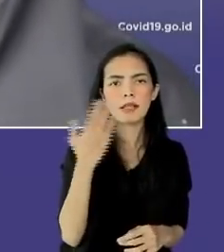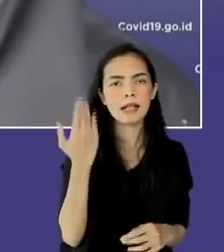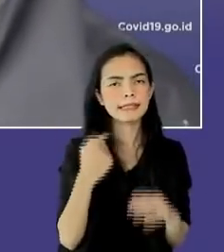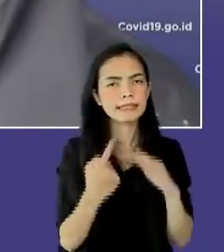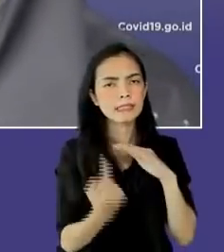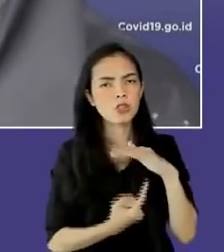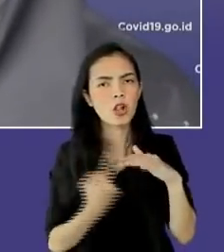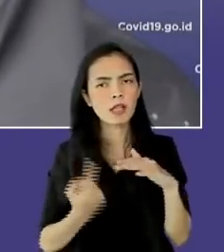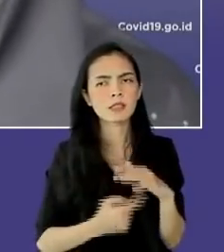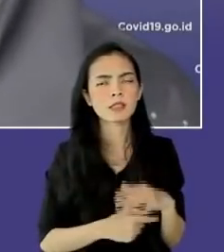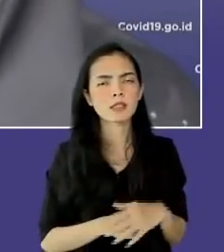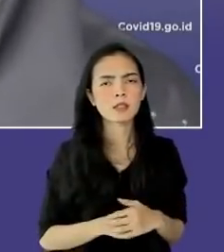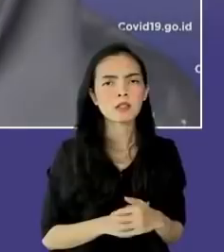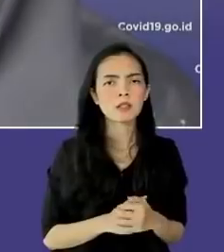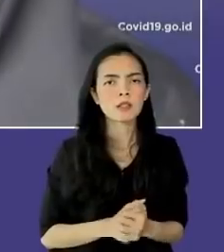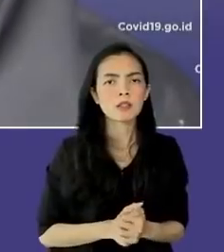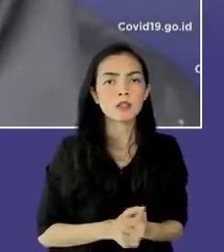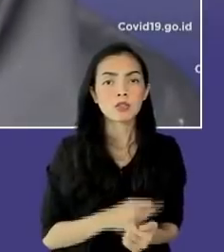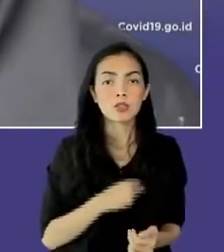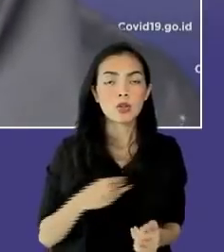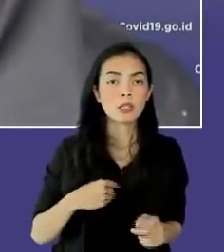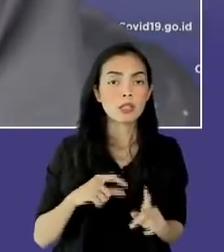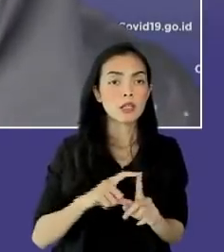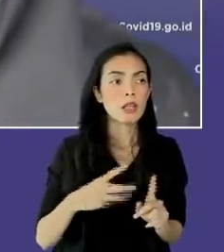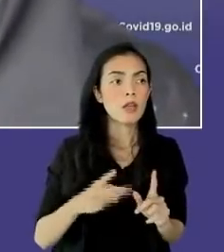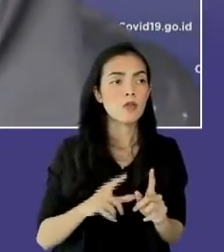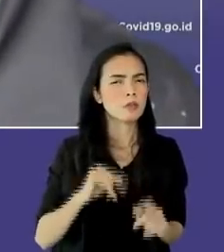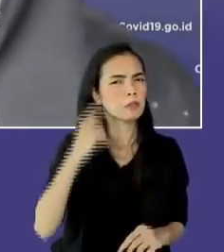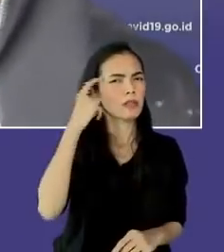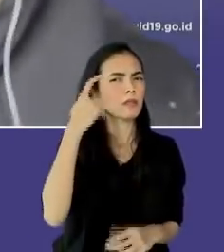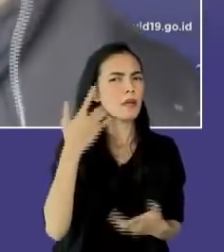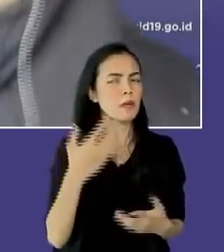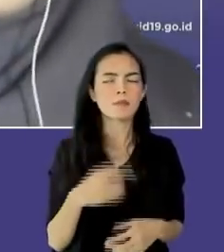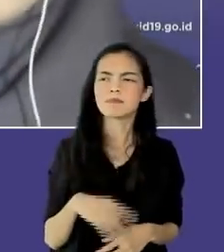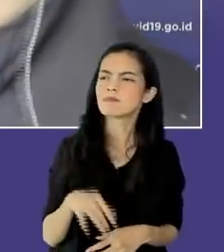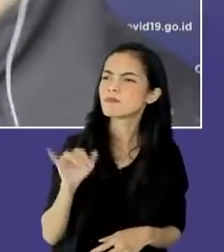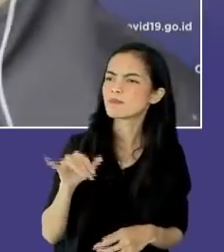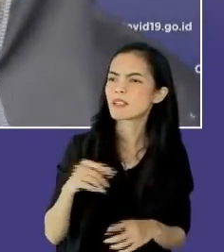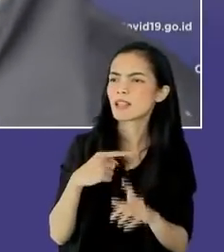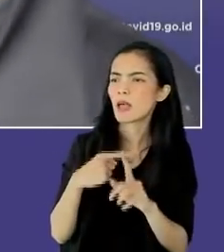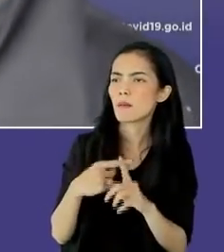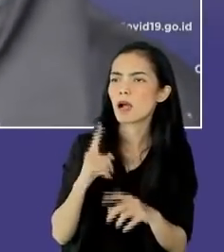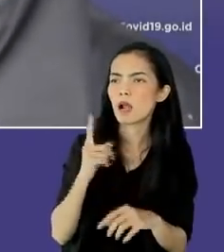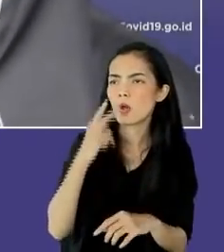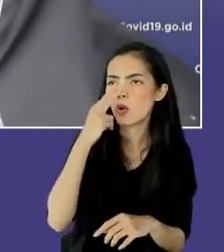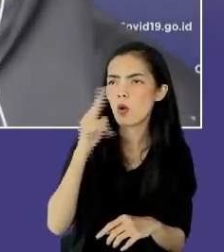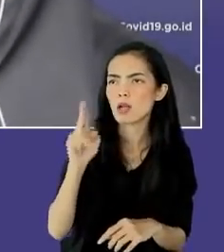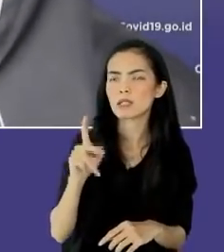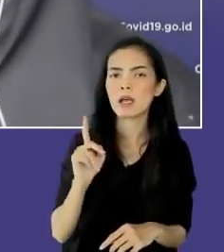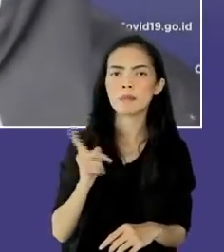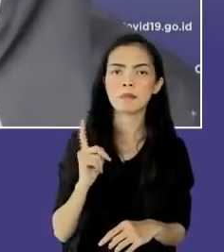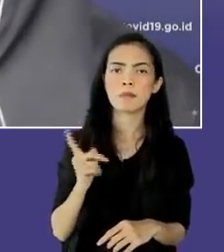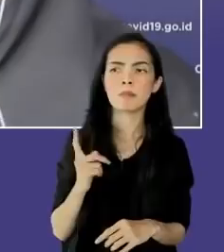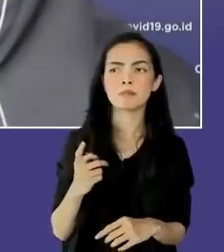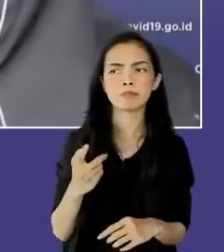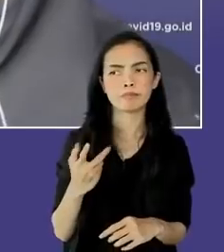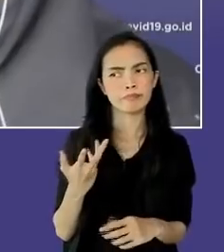tadi, tanggapannya Dokter Dewi bagaimana? Mungkin tambahan lagi Dokter Lula, jadi di luar negeri itu